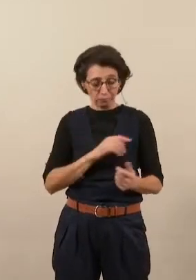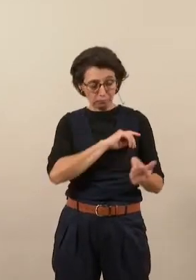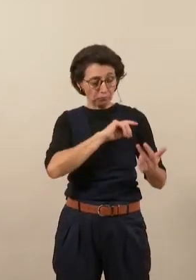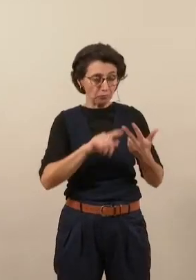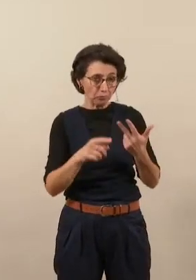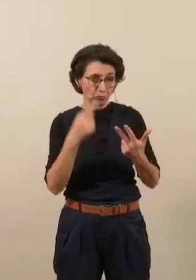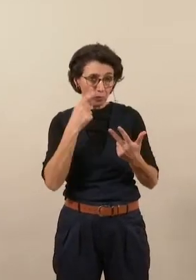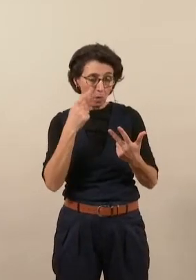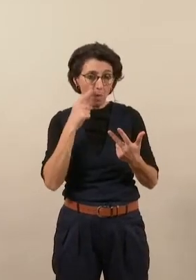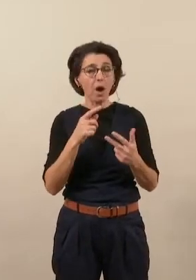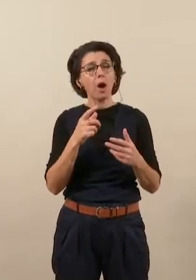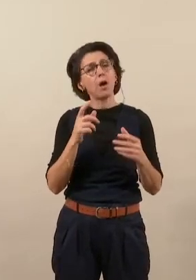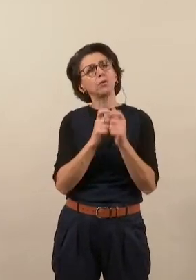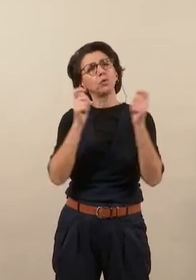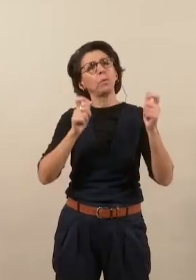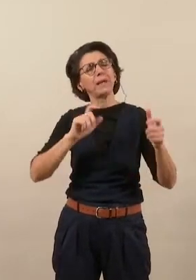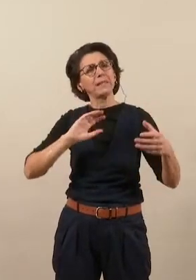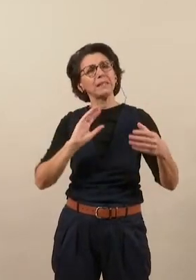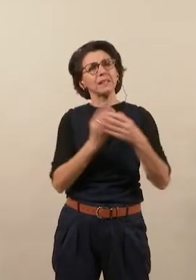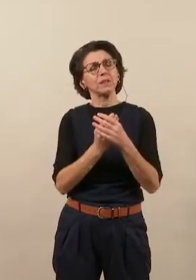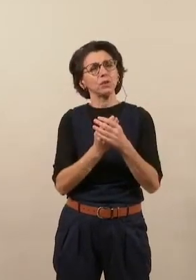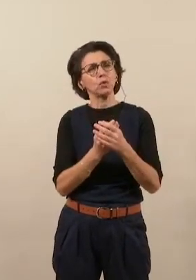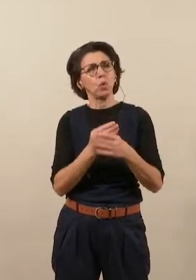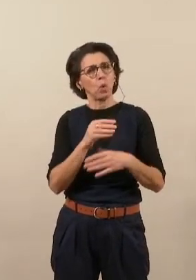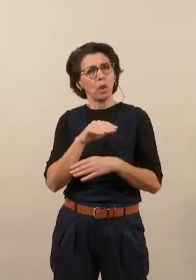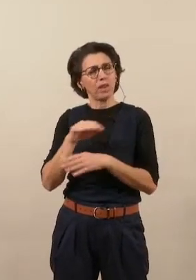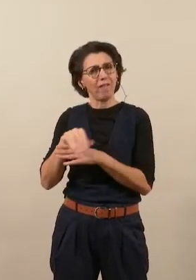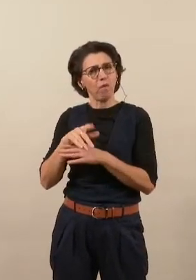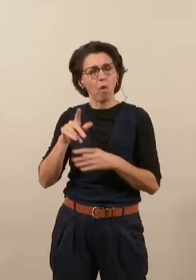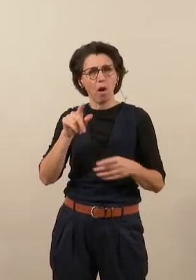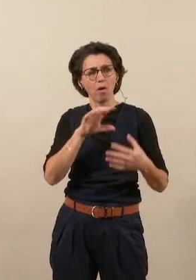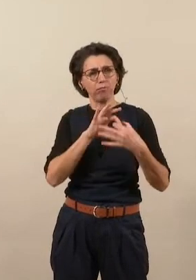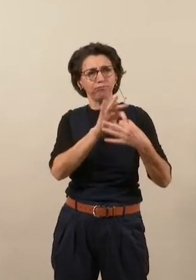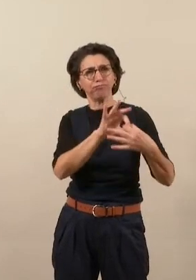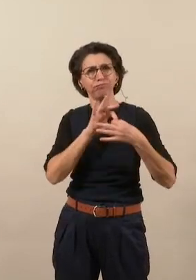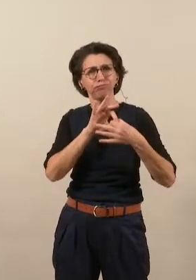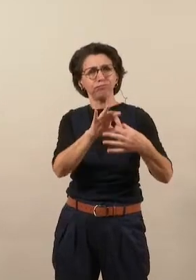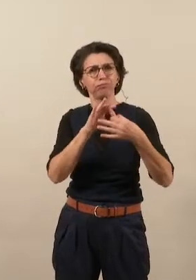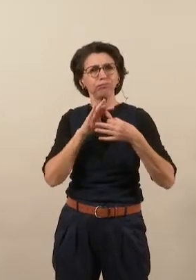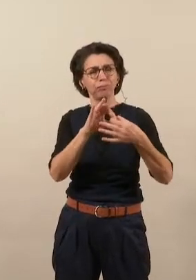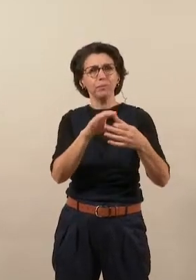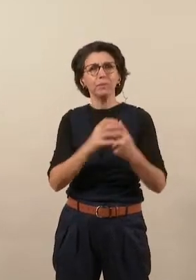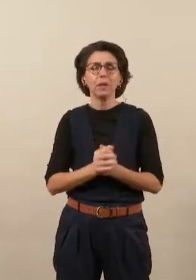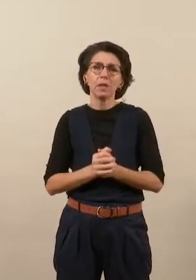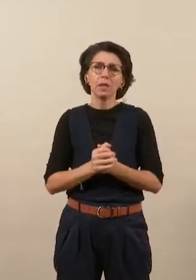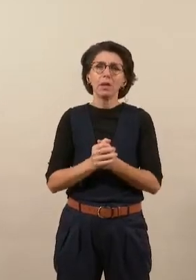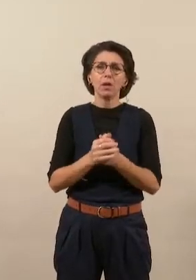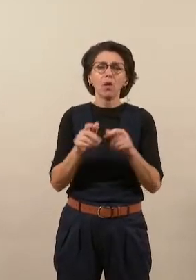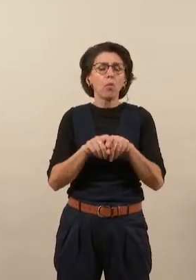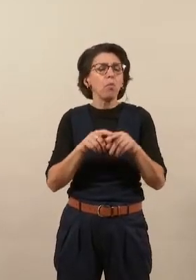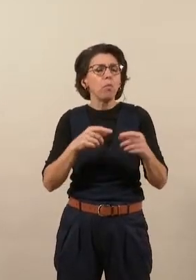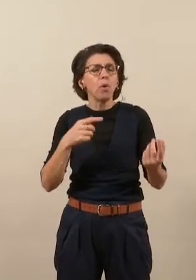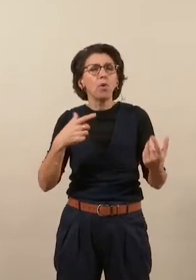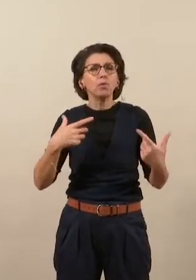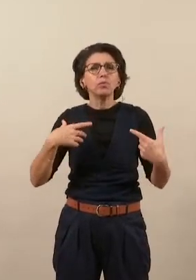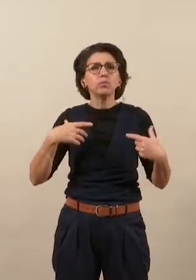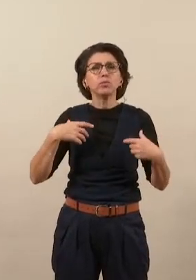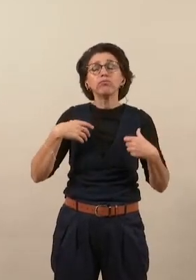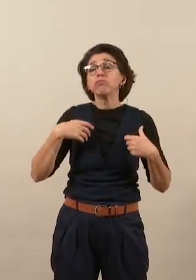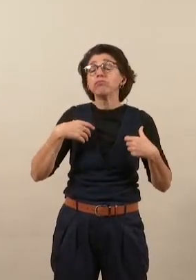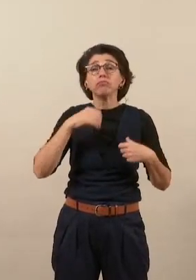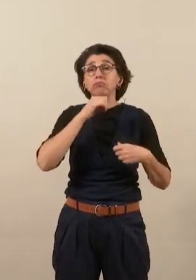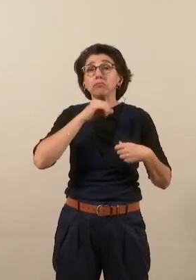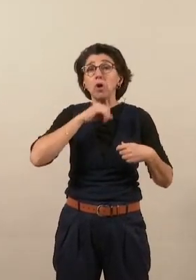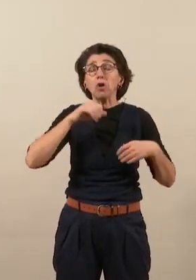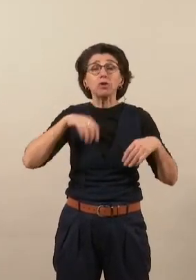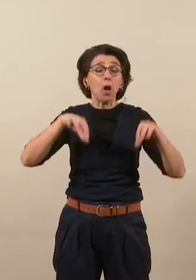d'insertion savoyarde pour surcycler les anciennes bâches ayant servi à la communication pour en faire des sacs cabas que